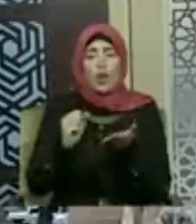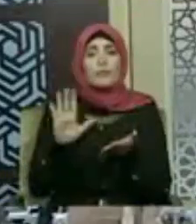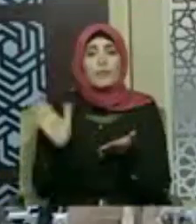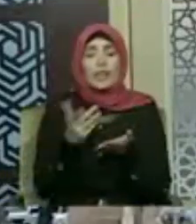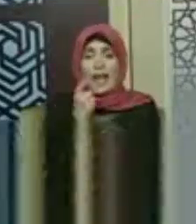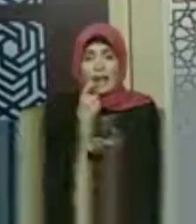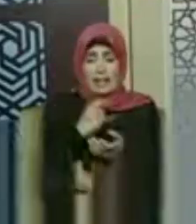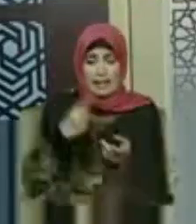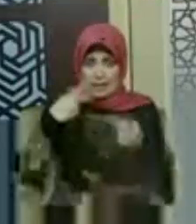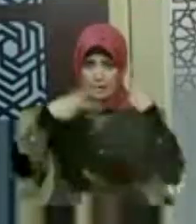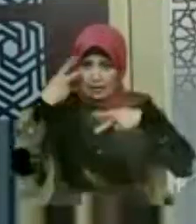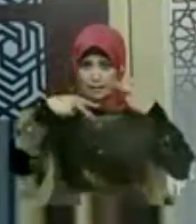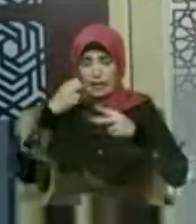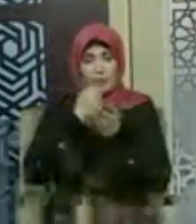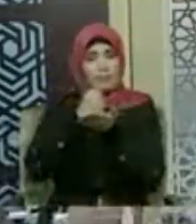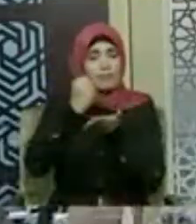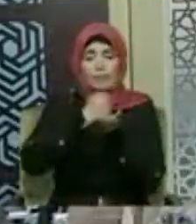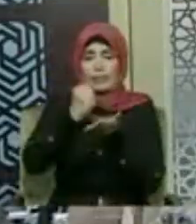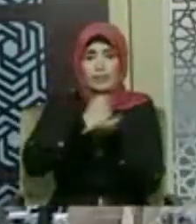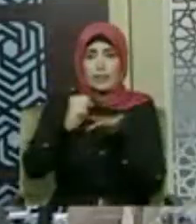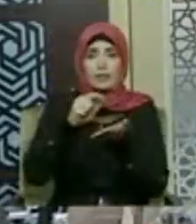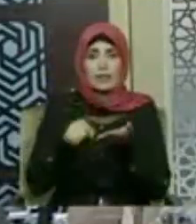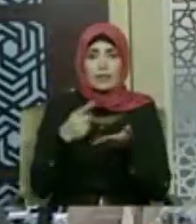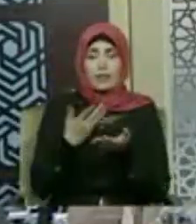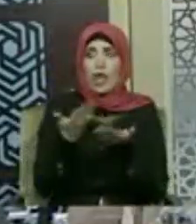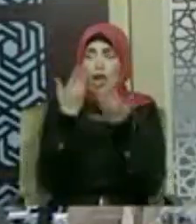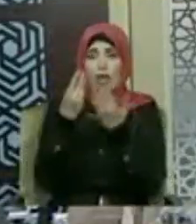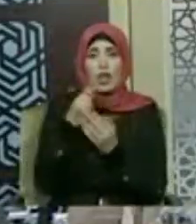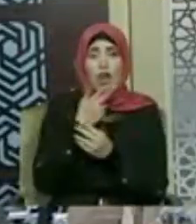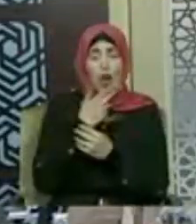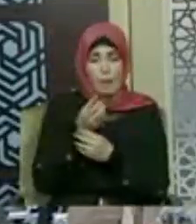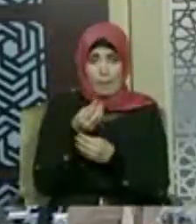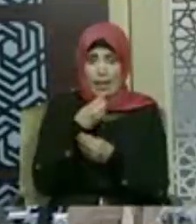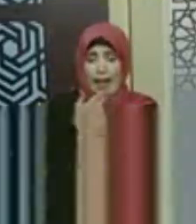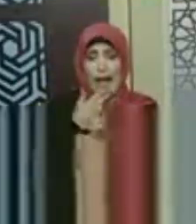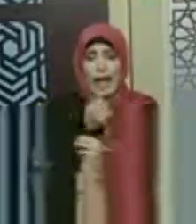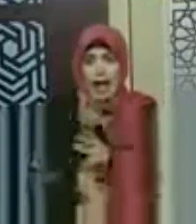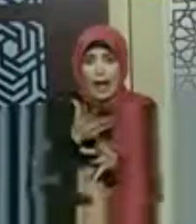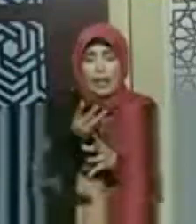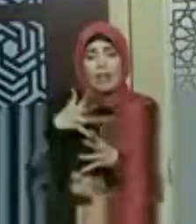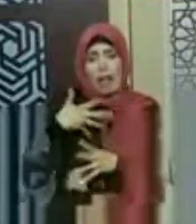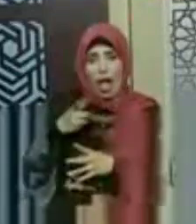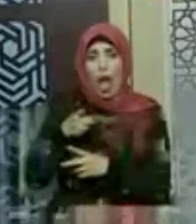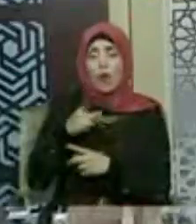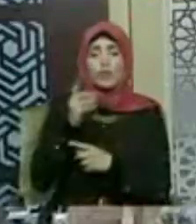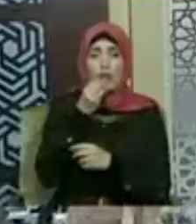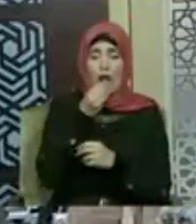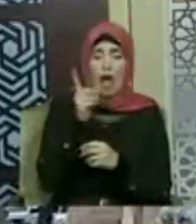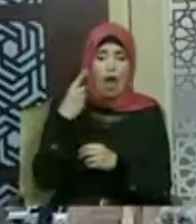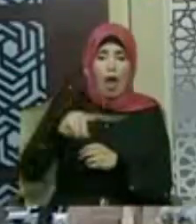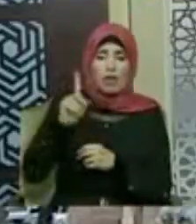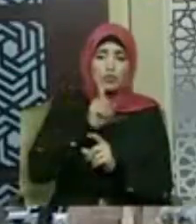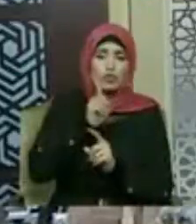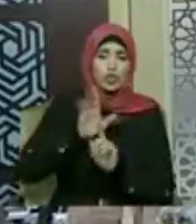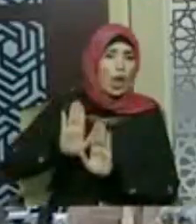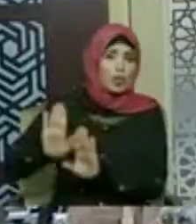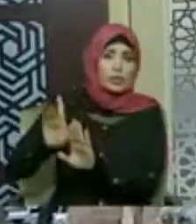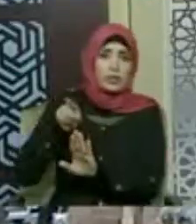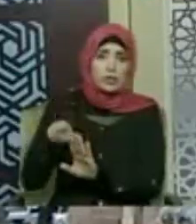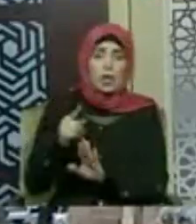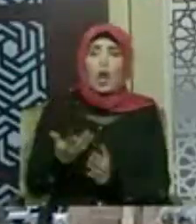رزق أهل مصر واسعا من البر والبحر والسهل